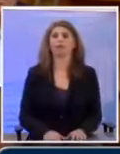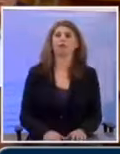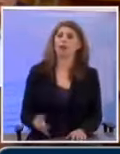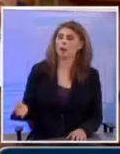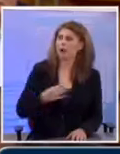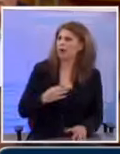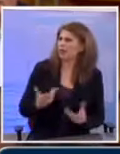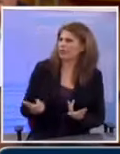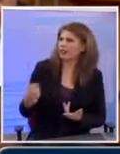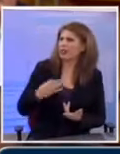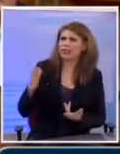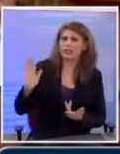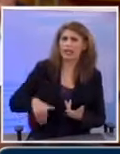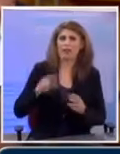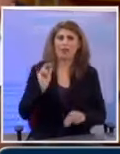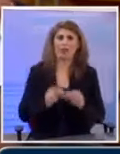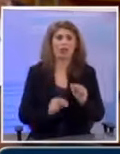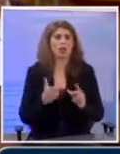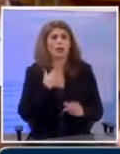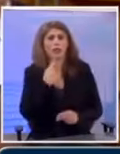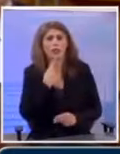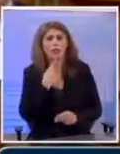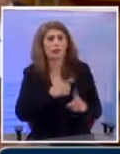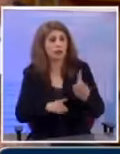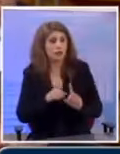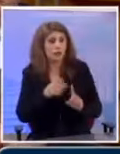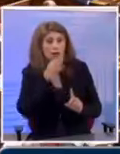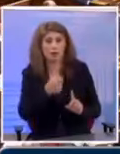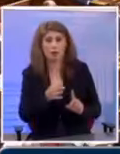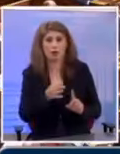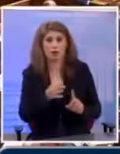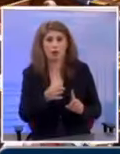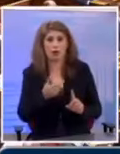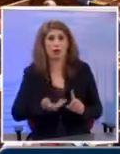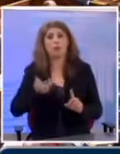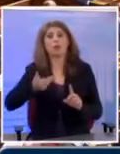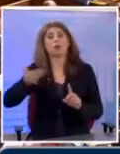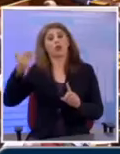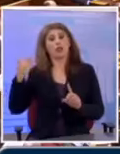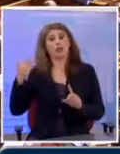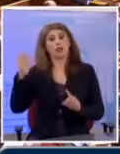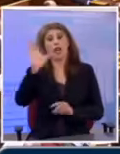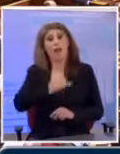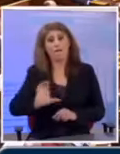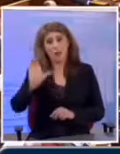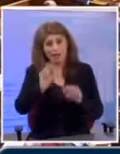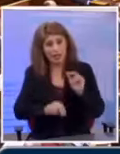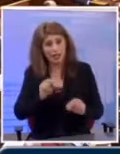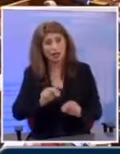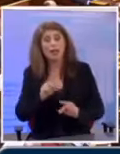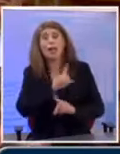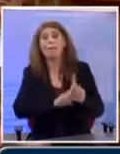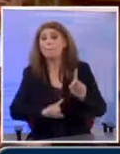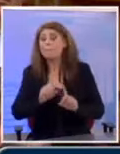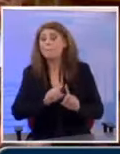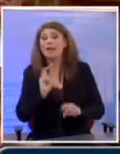μα γιατί αναφέρεστε στις τελευταίες εκλογές? Σε ποιες θέλετε να αναφερθούμε? Στις προτελευταίες, στις ευρωεκπαϊκές εκλογές? Ποιες είναι